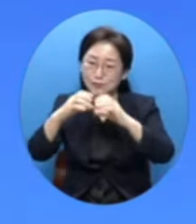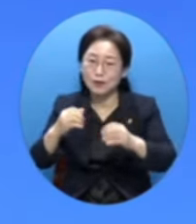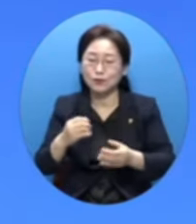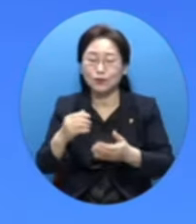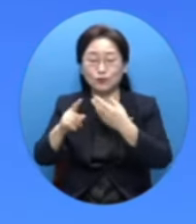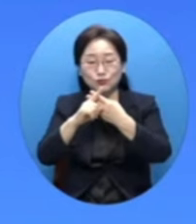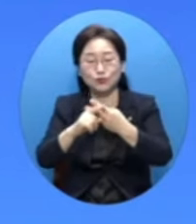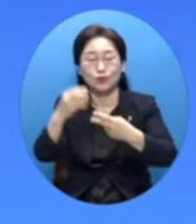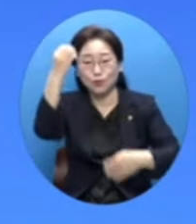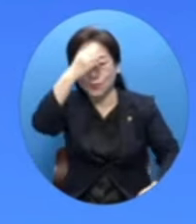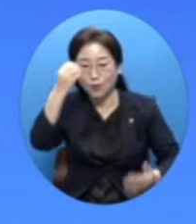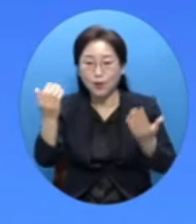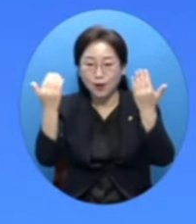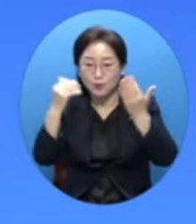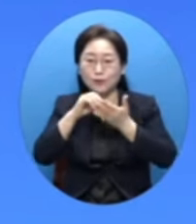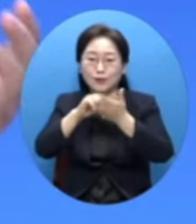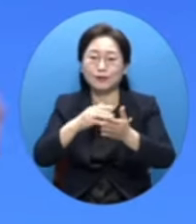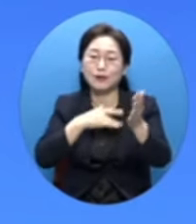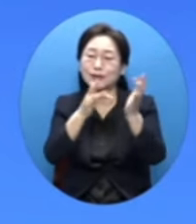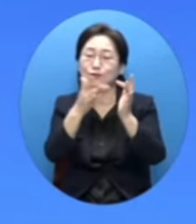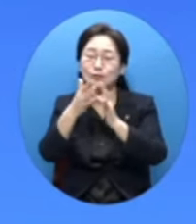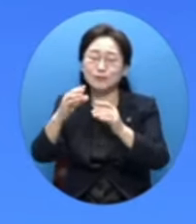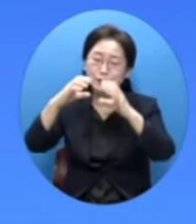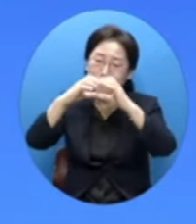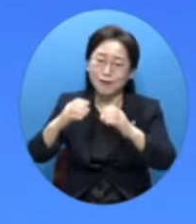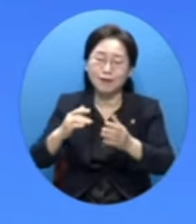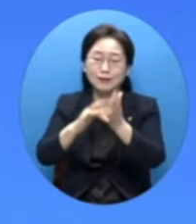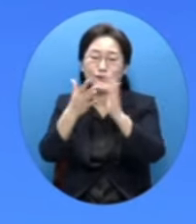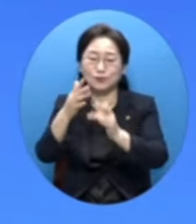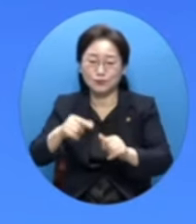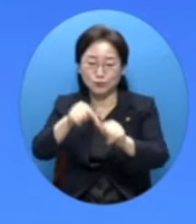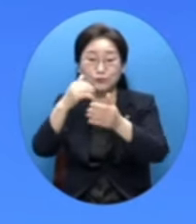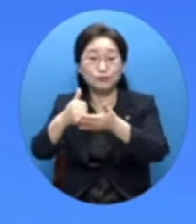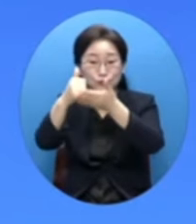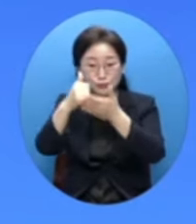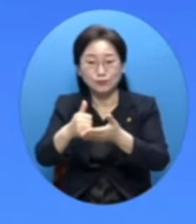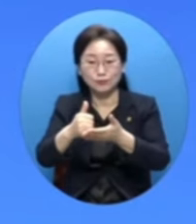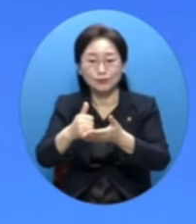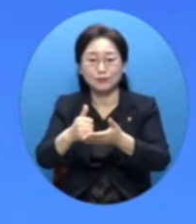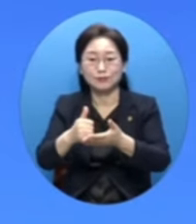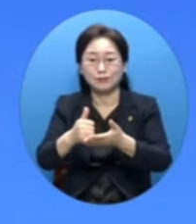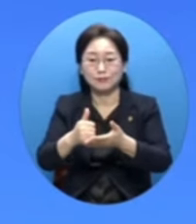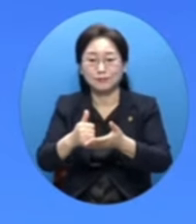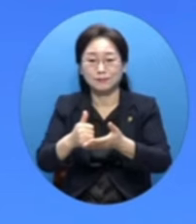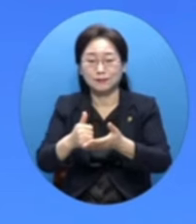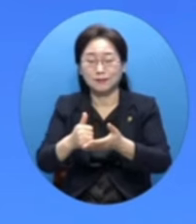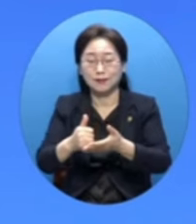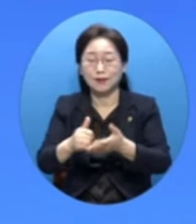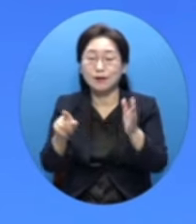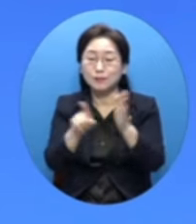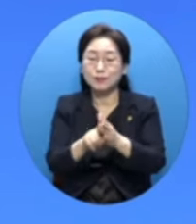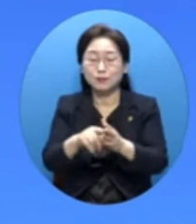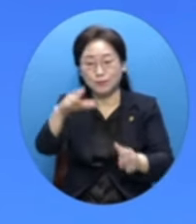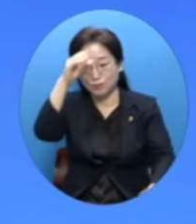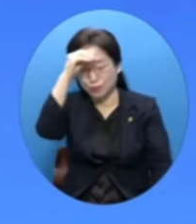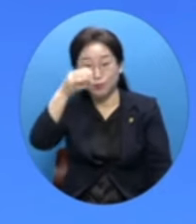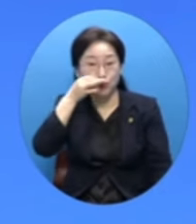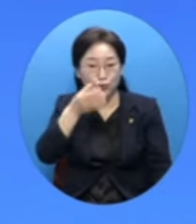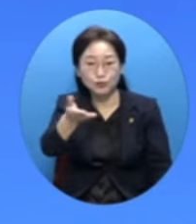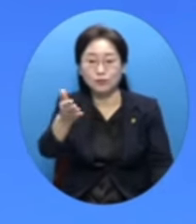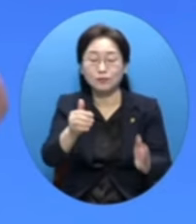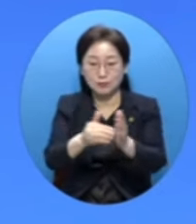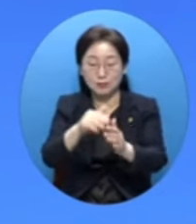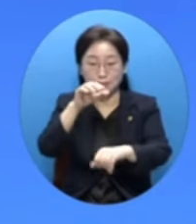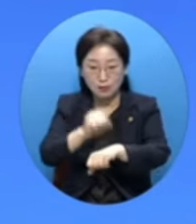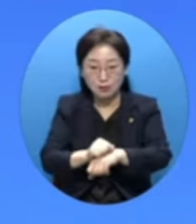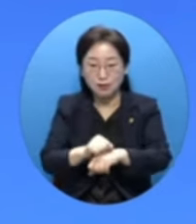가서도 고등학교에 가서도 난 예수님 사랑해요, 예수님 나의 구세주이십니다. 그는 믿음의 본을 보였습니다. 그런데